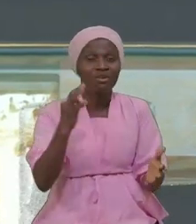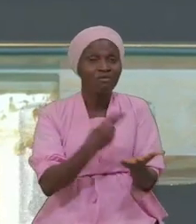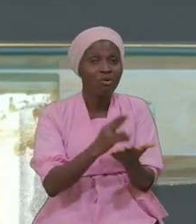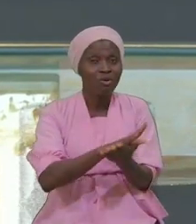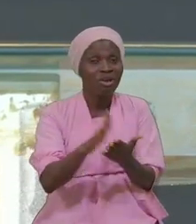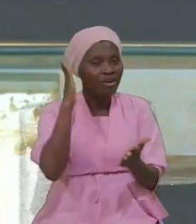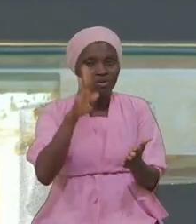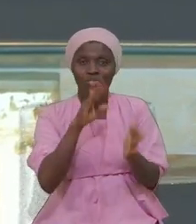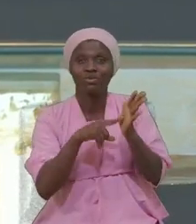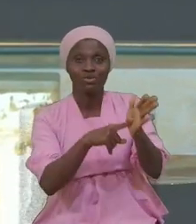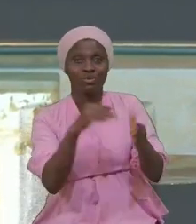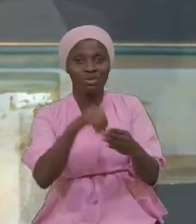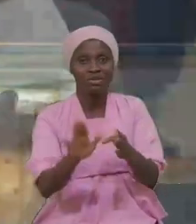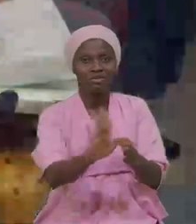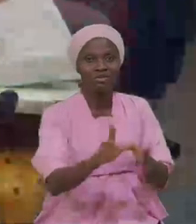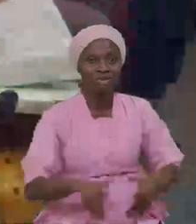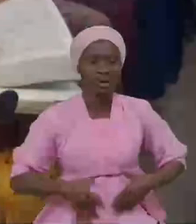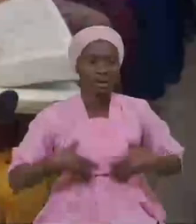sainteté